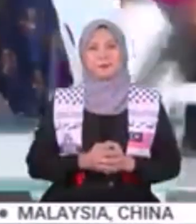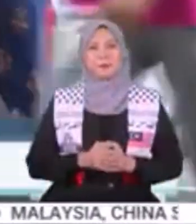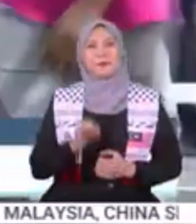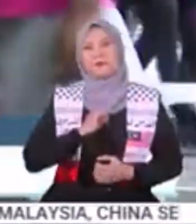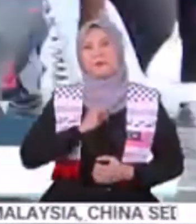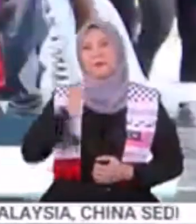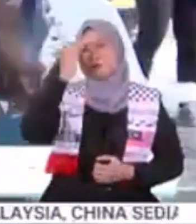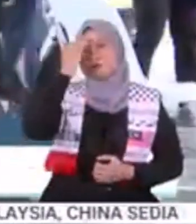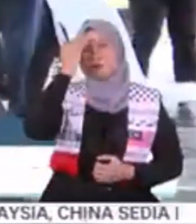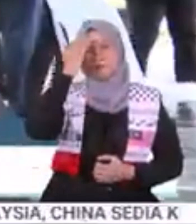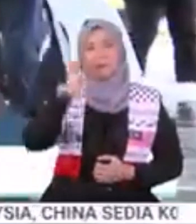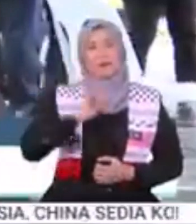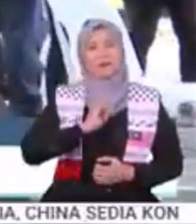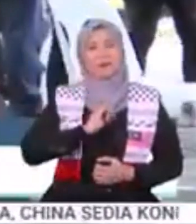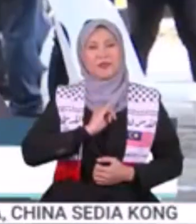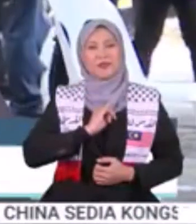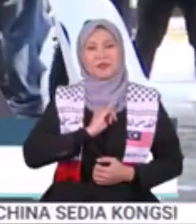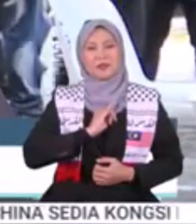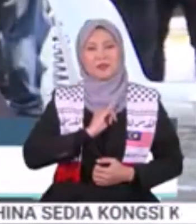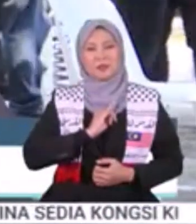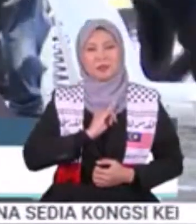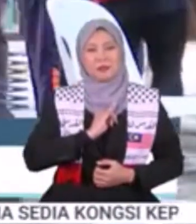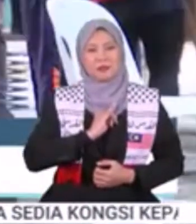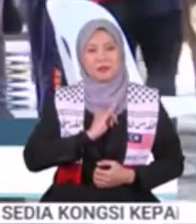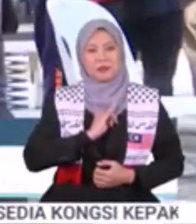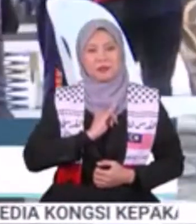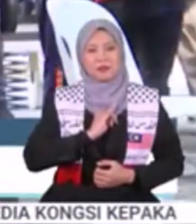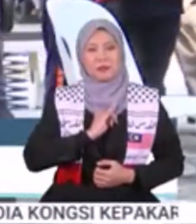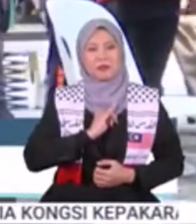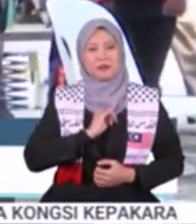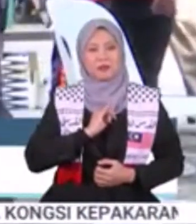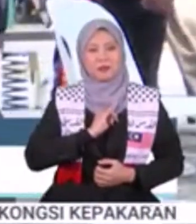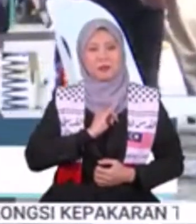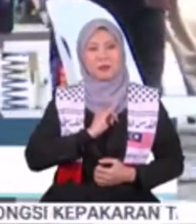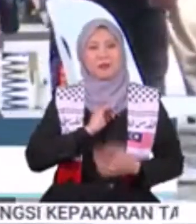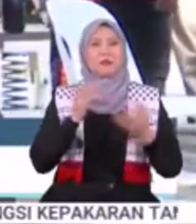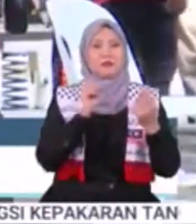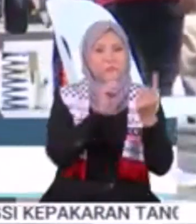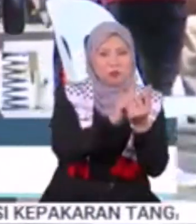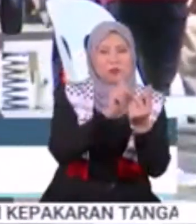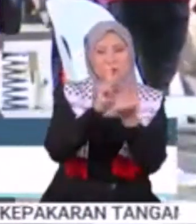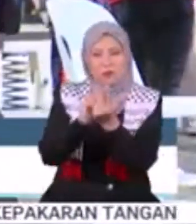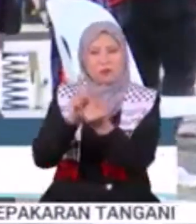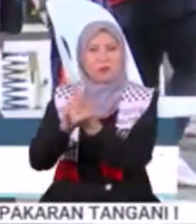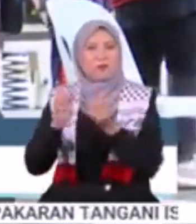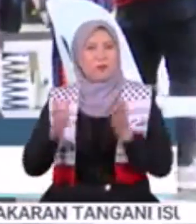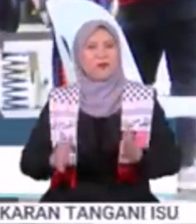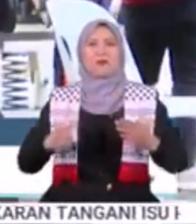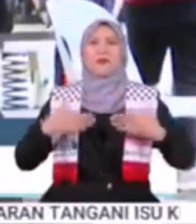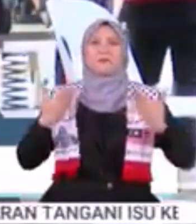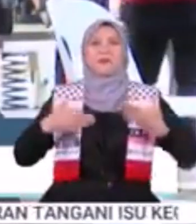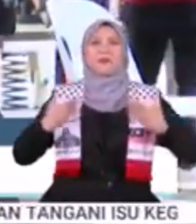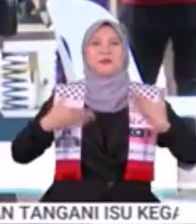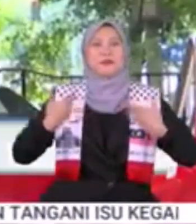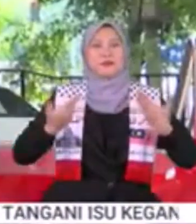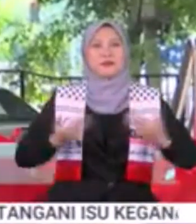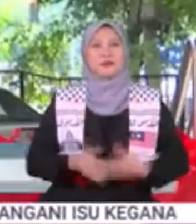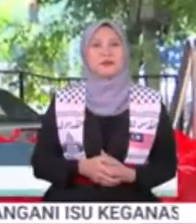saya tahu saya punya office pun. Saya pun mari jumpa semua orang, saya pun banyak happy.